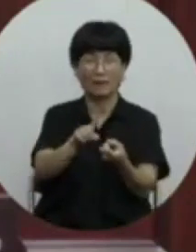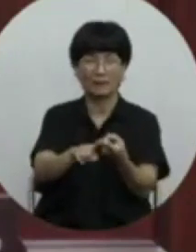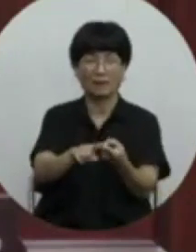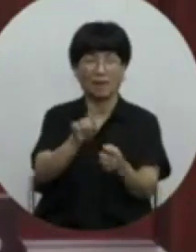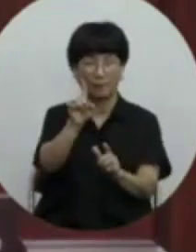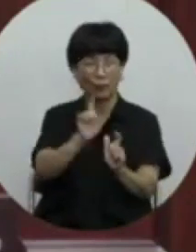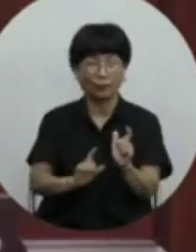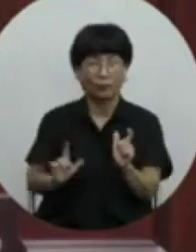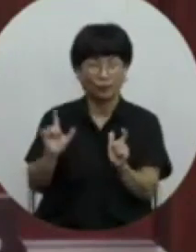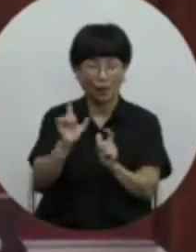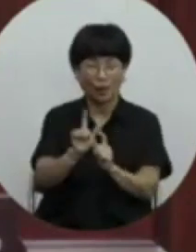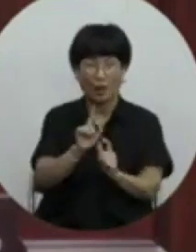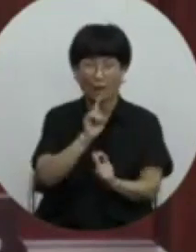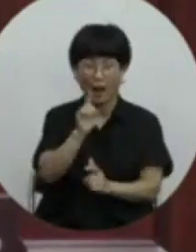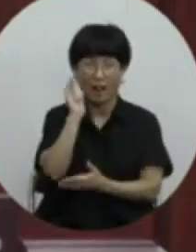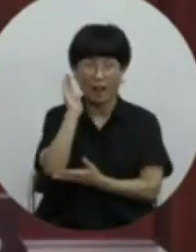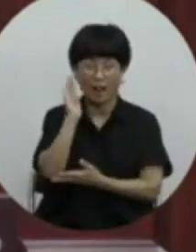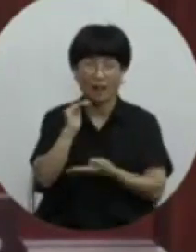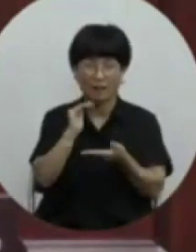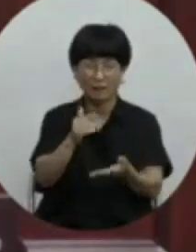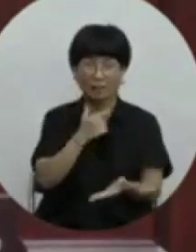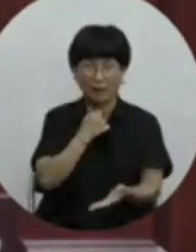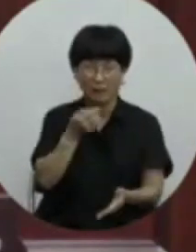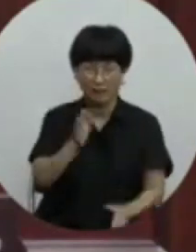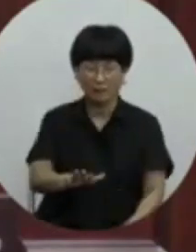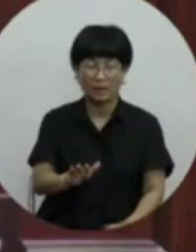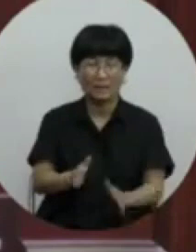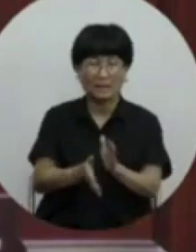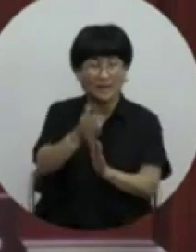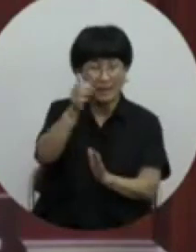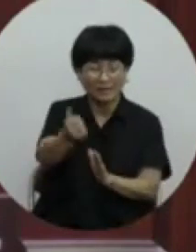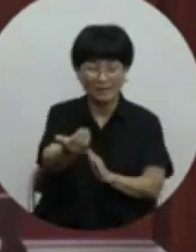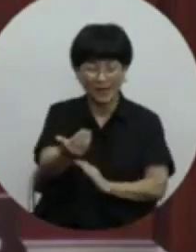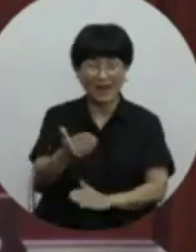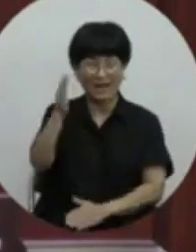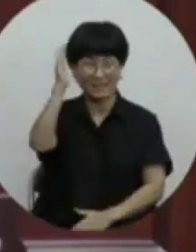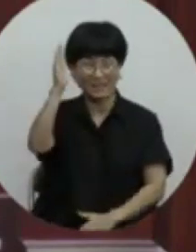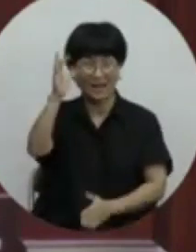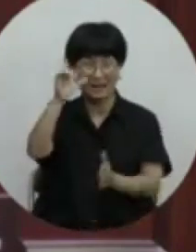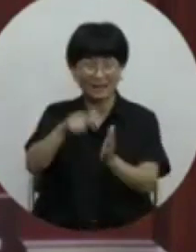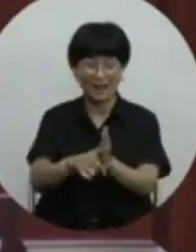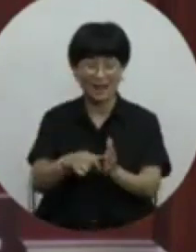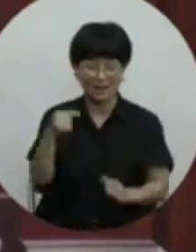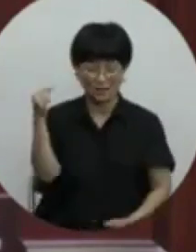번 더 말씀을 드리지만 우리 시장님께서 인사 말씀에 철저히